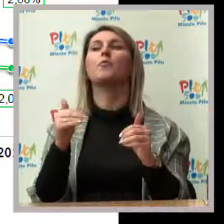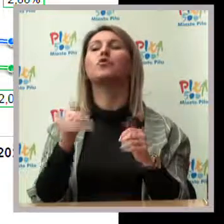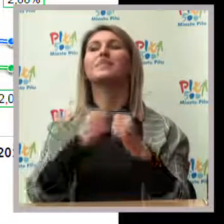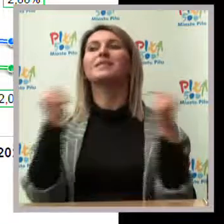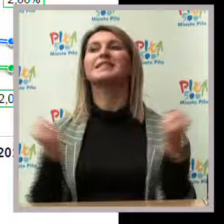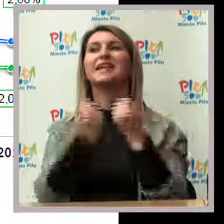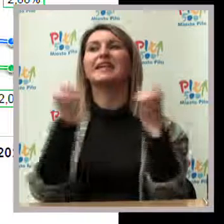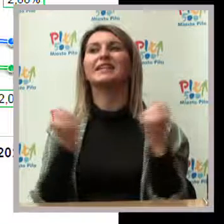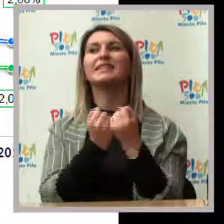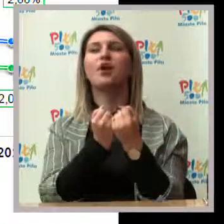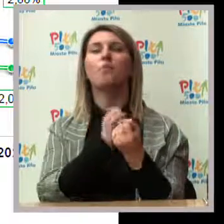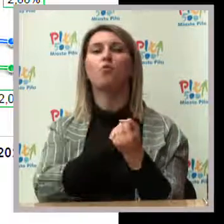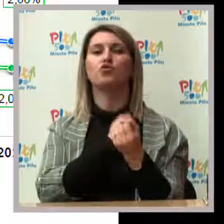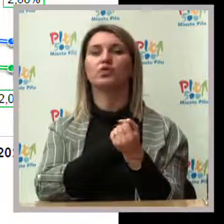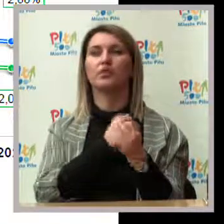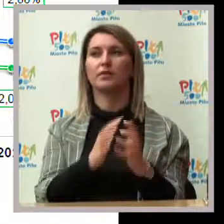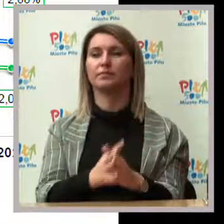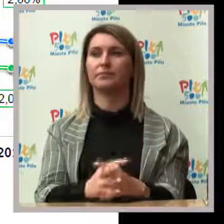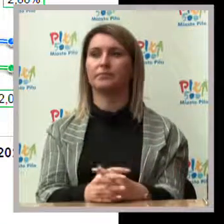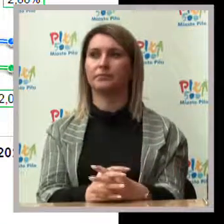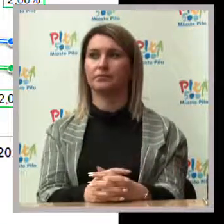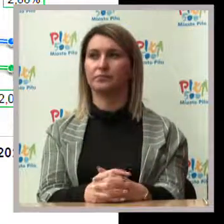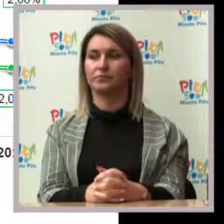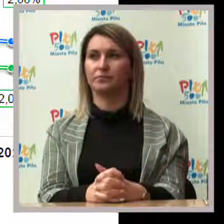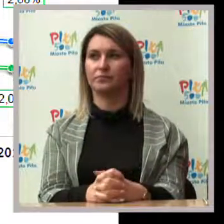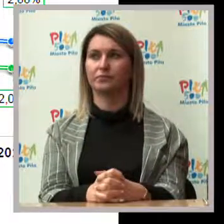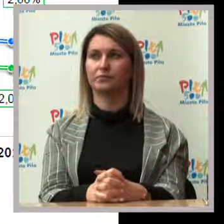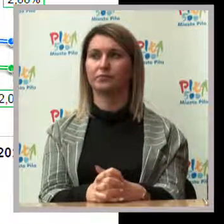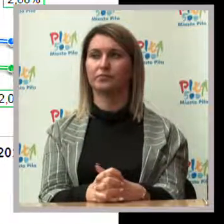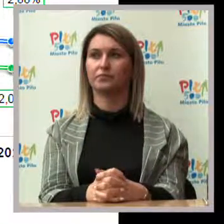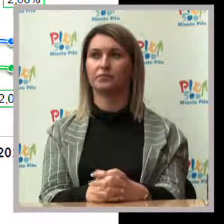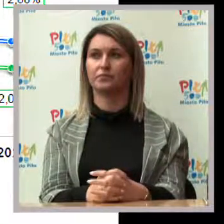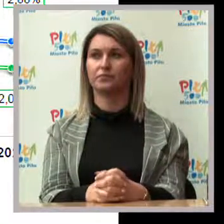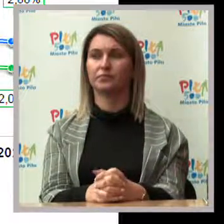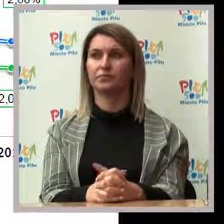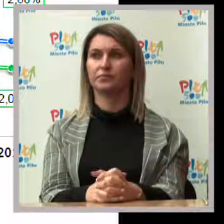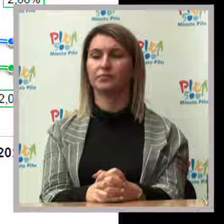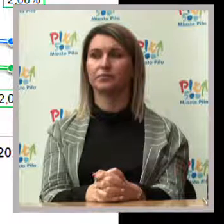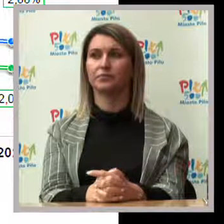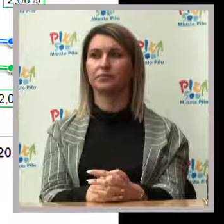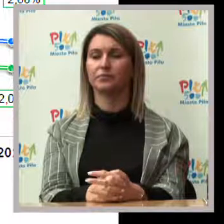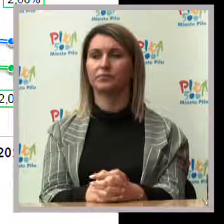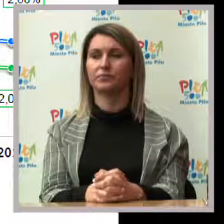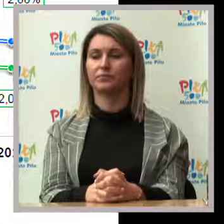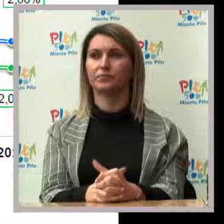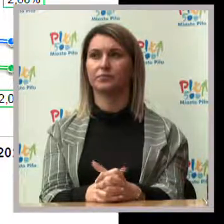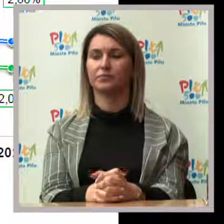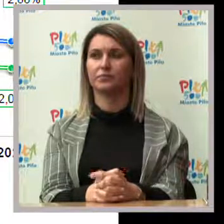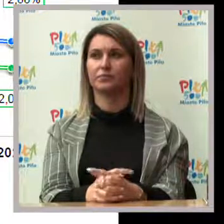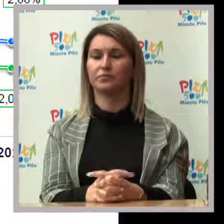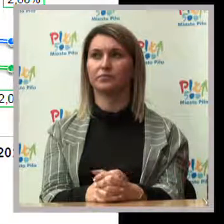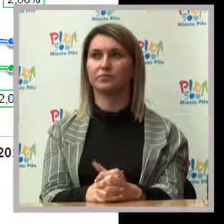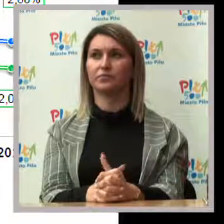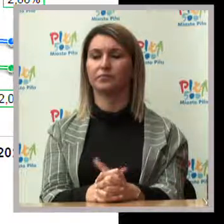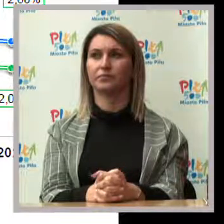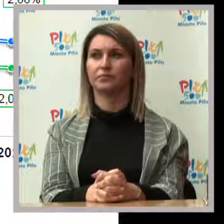czyli tak naprawdę wprowadzenia obsługi długu, obsługi zadłużenia do każdego z budżetów, który jest wydatkiem bieżącym. W